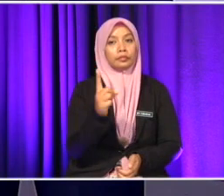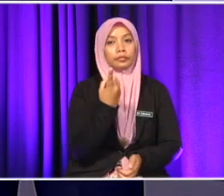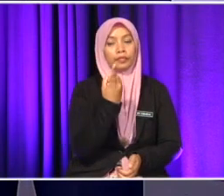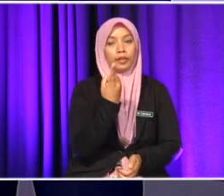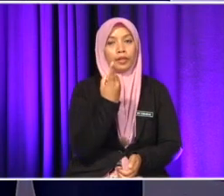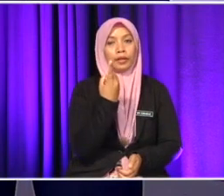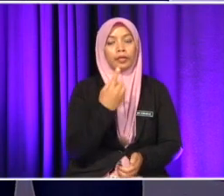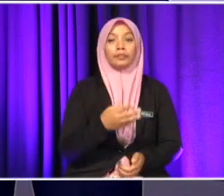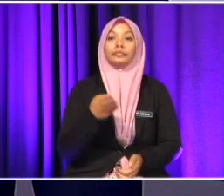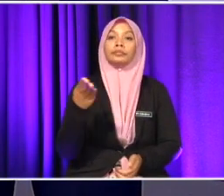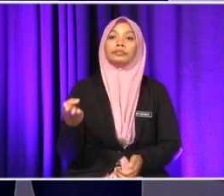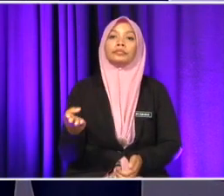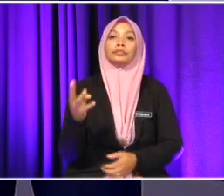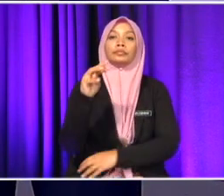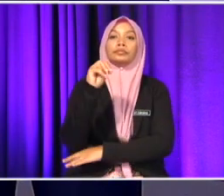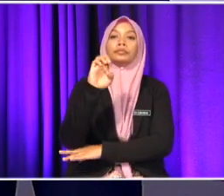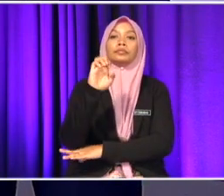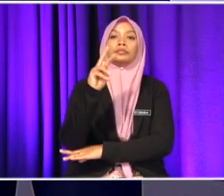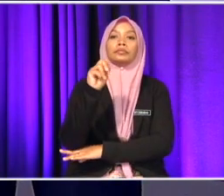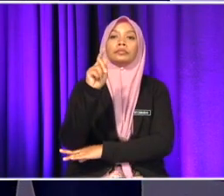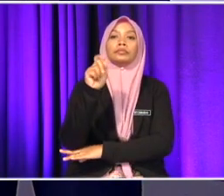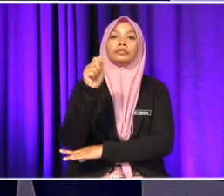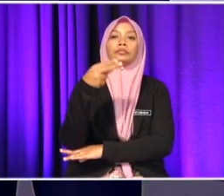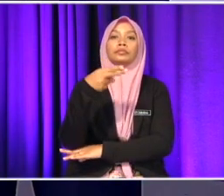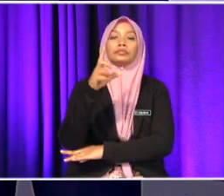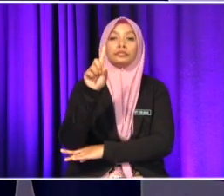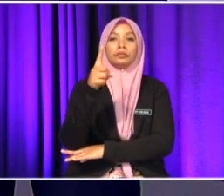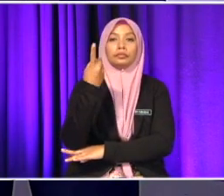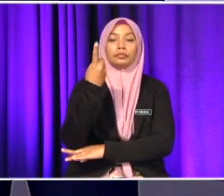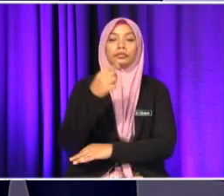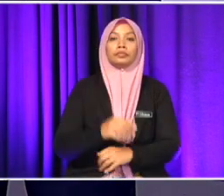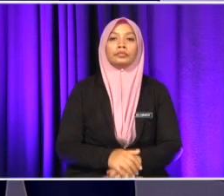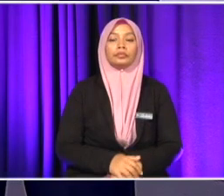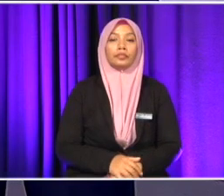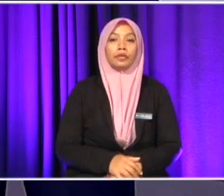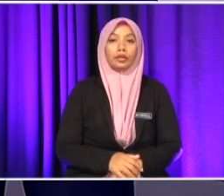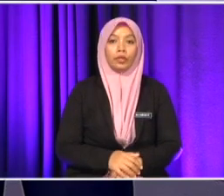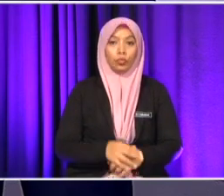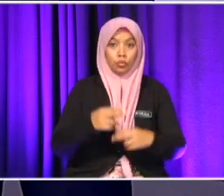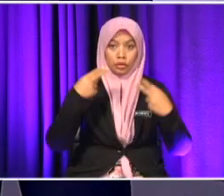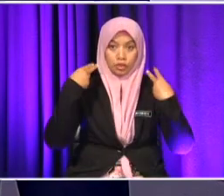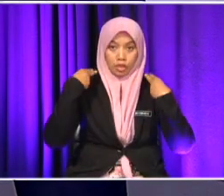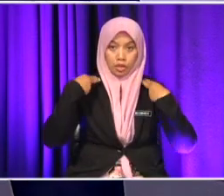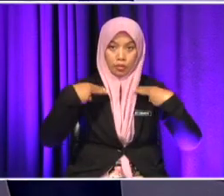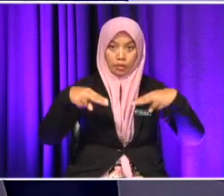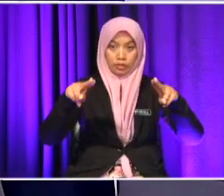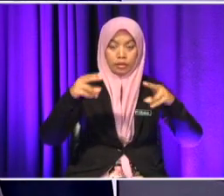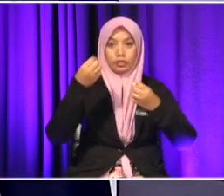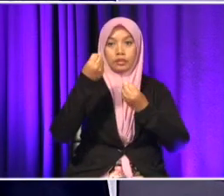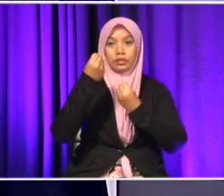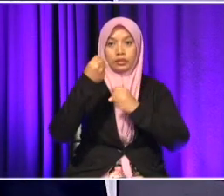adanya 246 pekaro yang penuh Usahawan sediakan untuk melalui proses